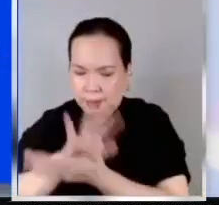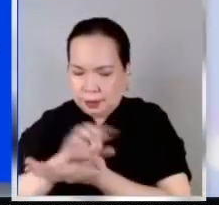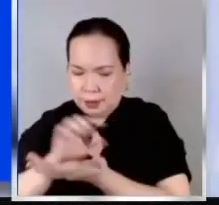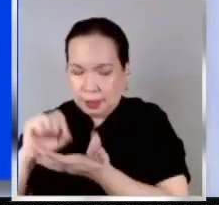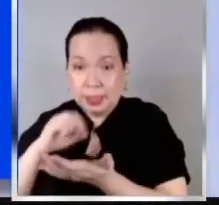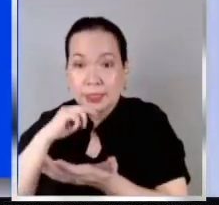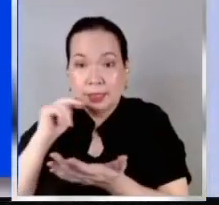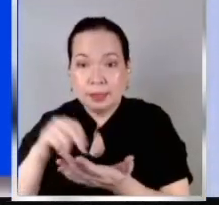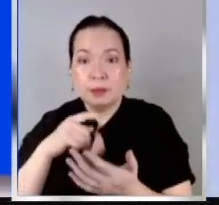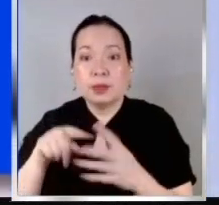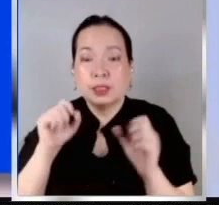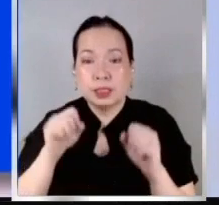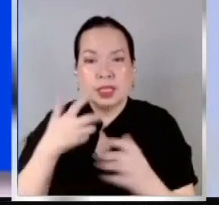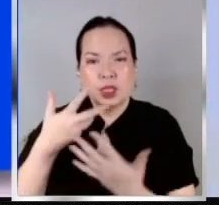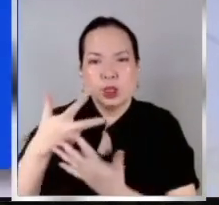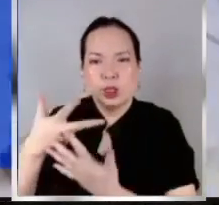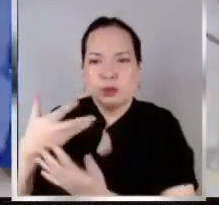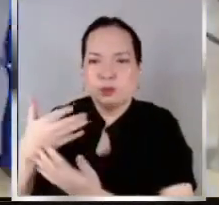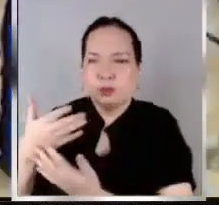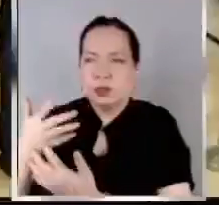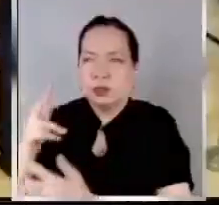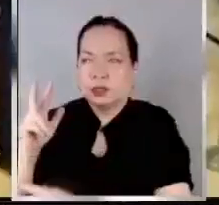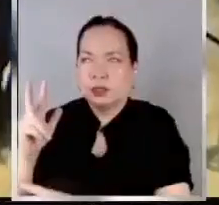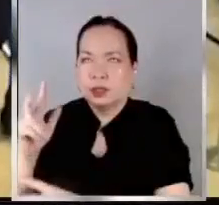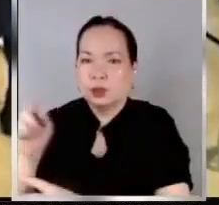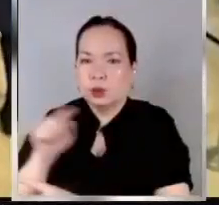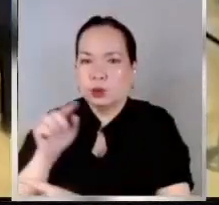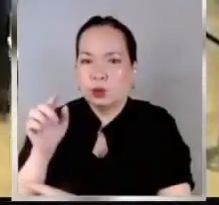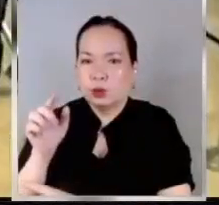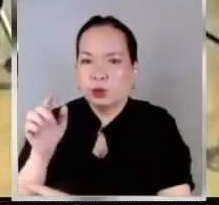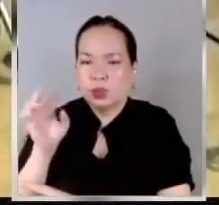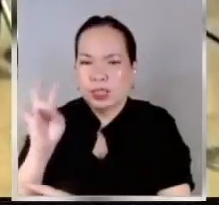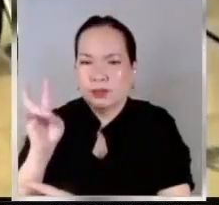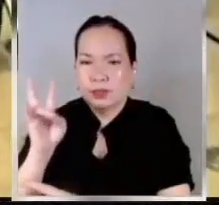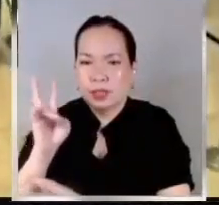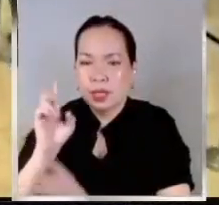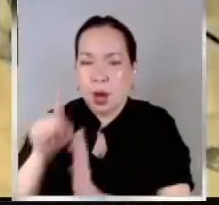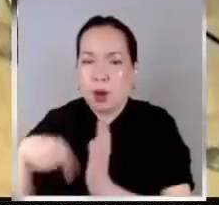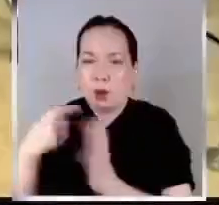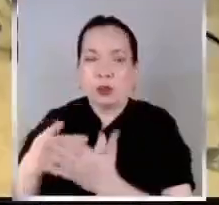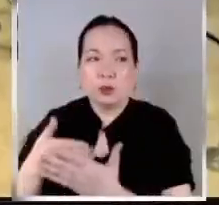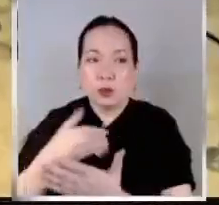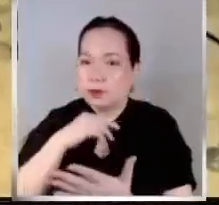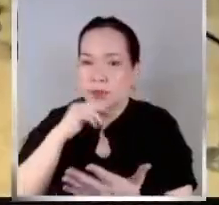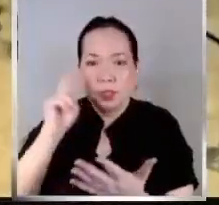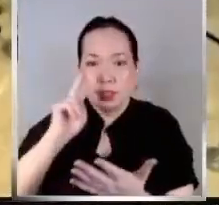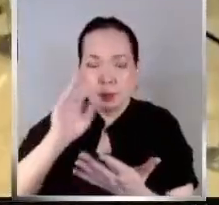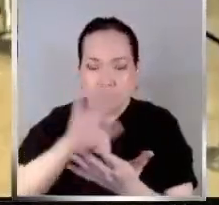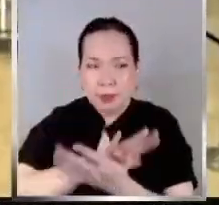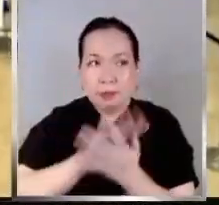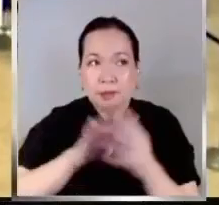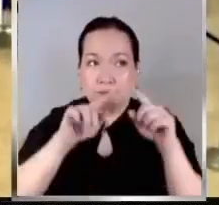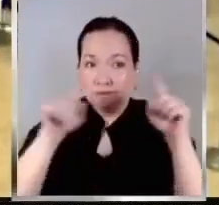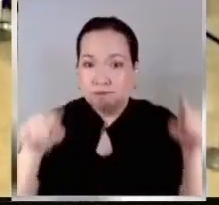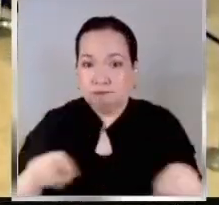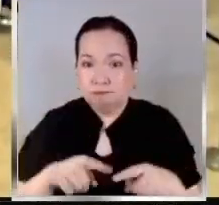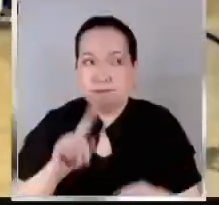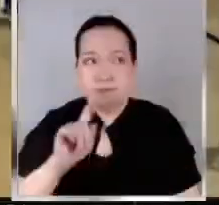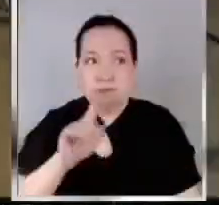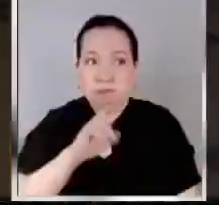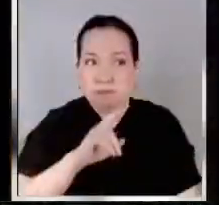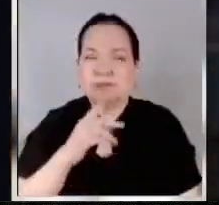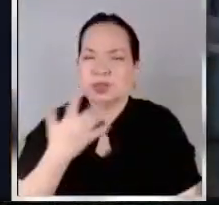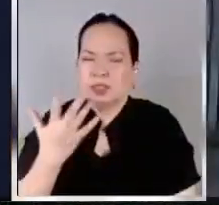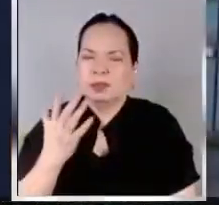ng 3 hanggang 70 oras bago ang flight. Ito na ang papalit sa paper-based departure cards na ititigil na raw ang paggamit simula